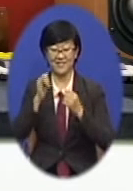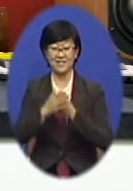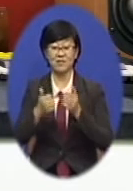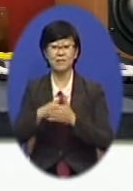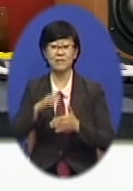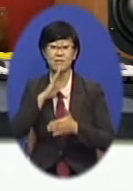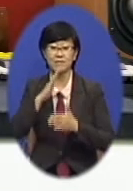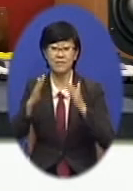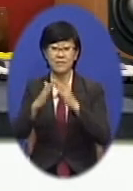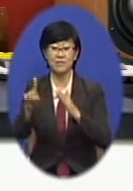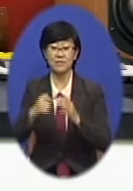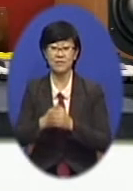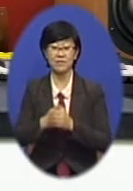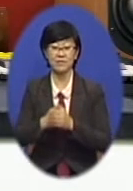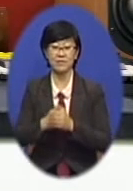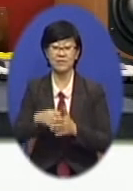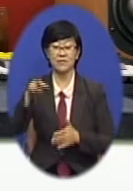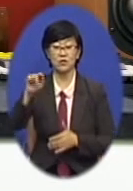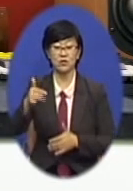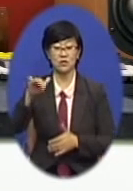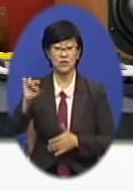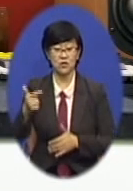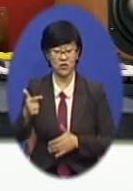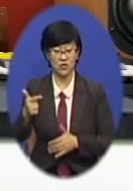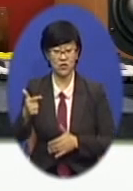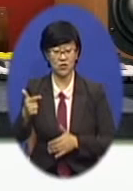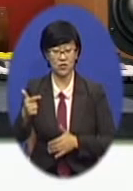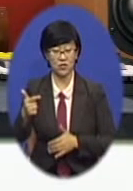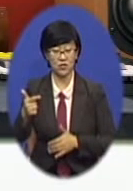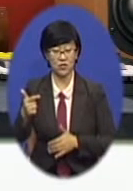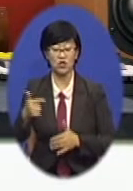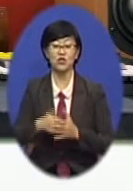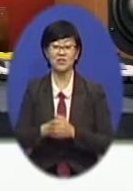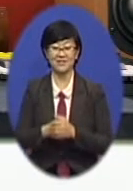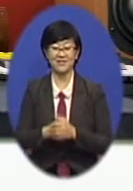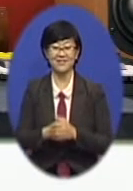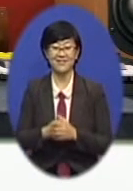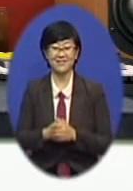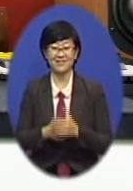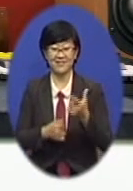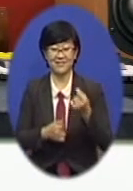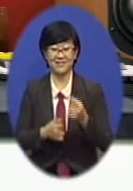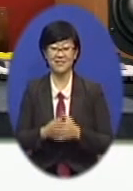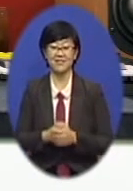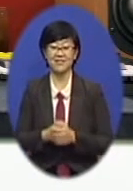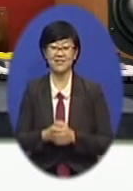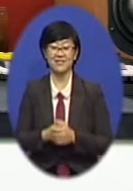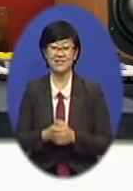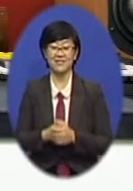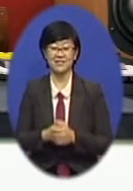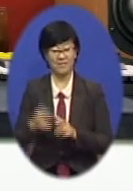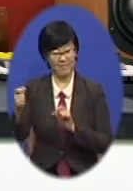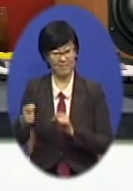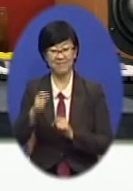친정은 어디세요? 친정은 순천이에요. 아, 어디? 순천이요? 순천. 순천? 순천. 아, 네. 아, 얼마 안